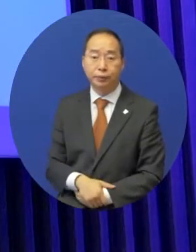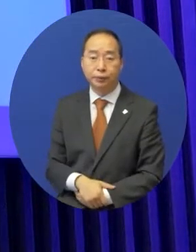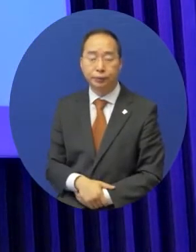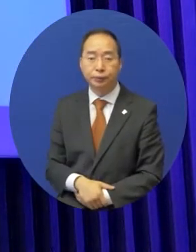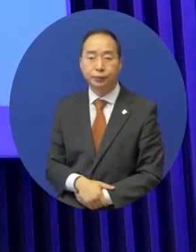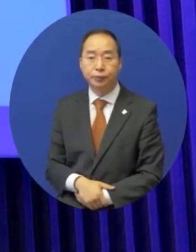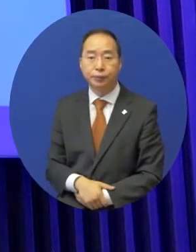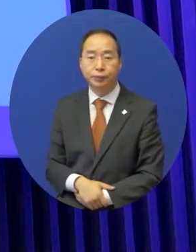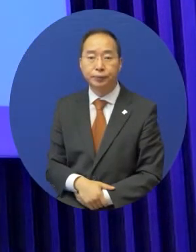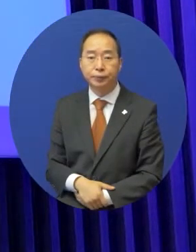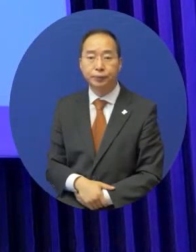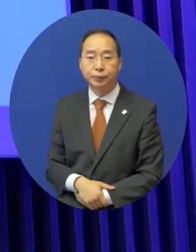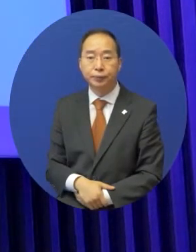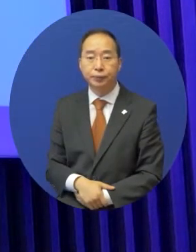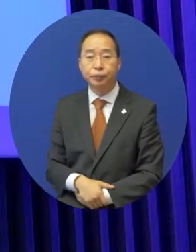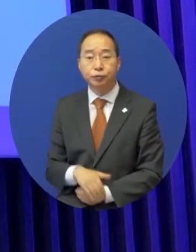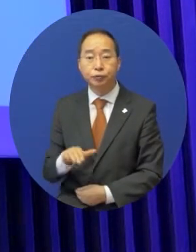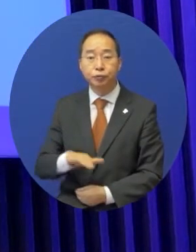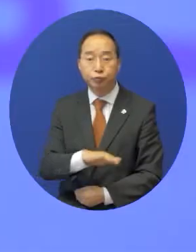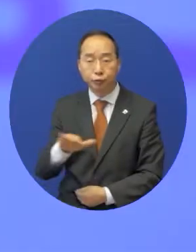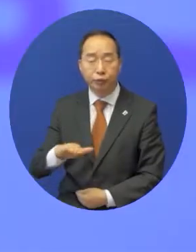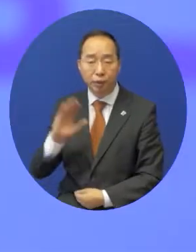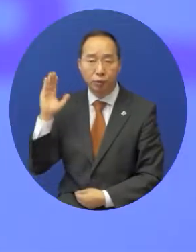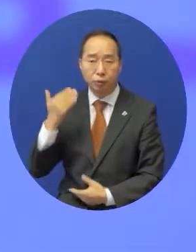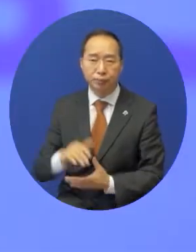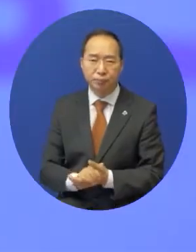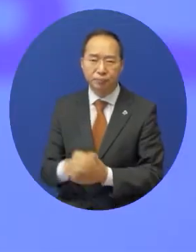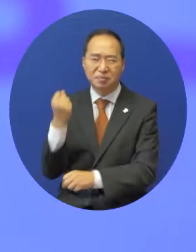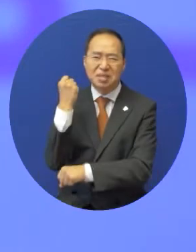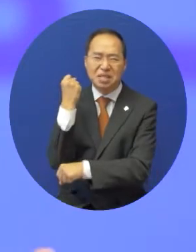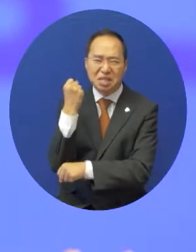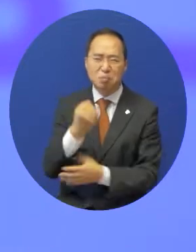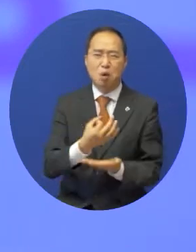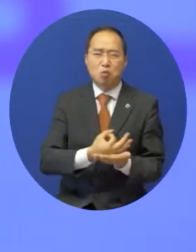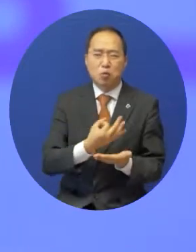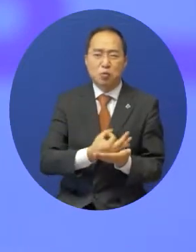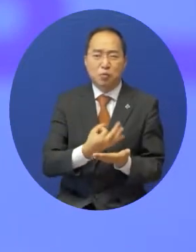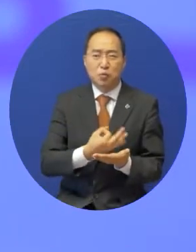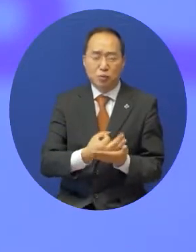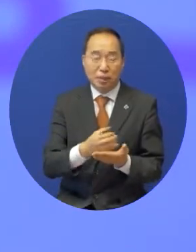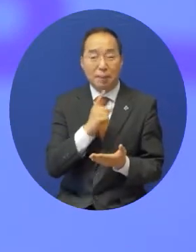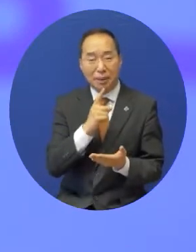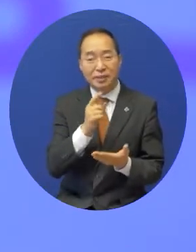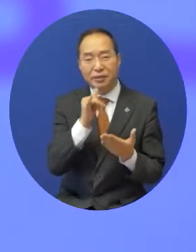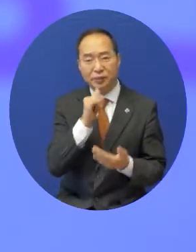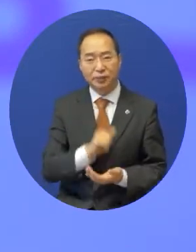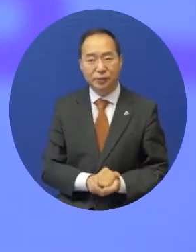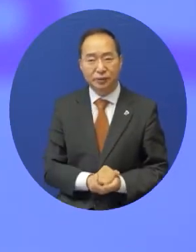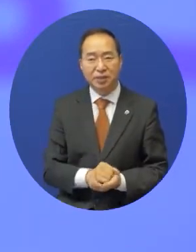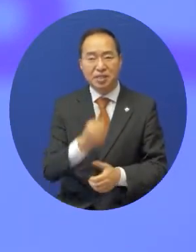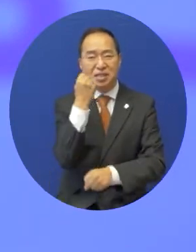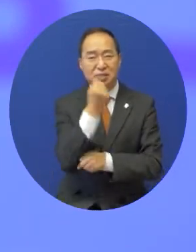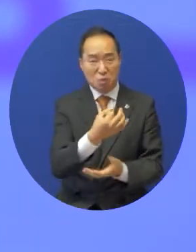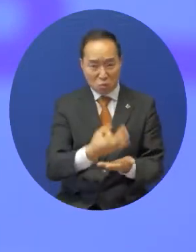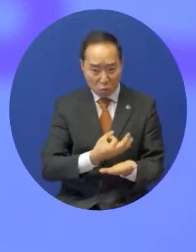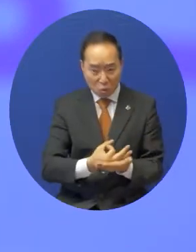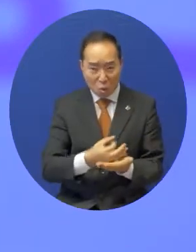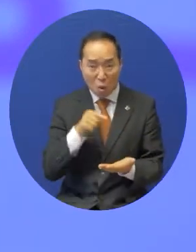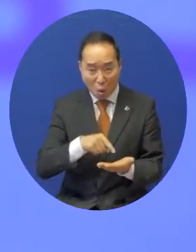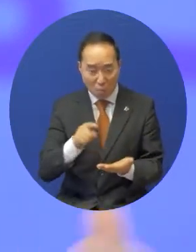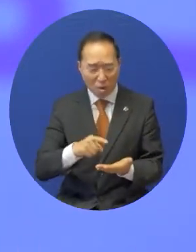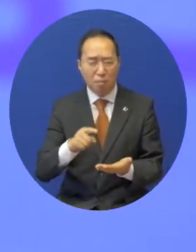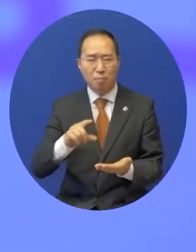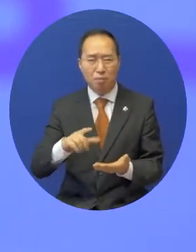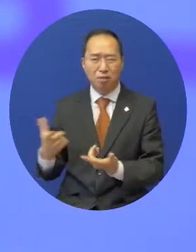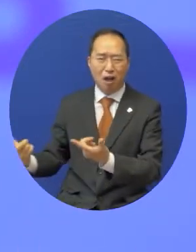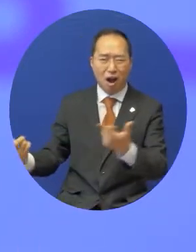되는 시대가 온다라고 하는 거죠. 우리가 요즘 뭐 기본소득 얘기를 많이 하잖아요. 근데 기본소득은